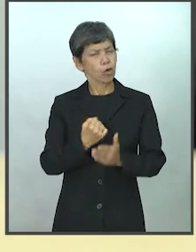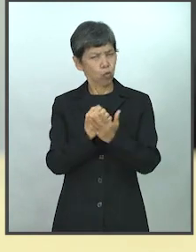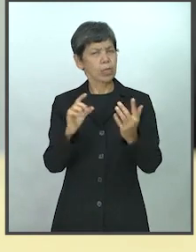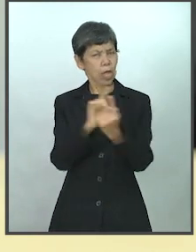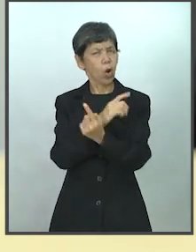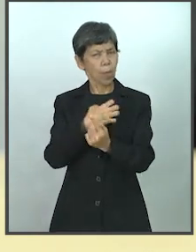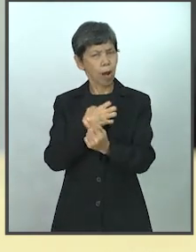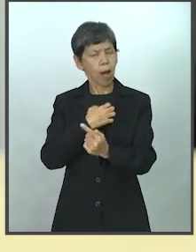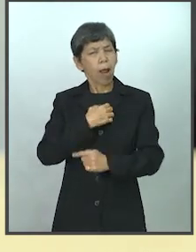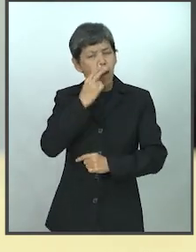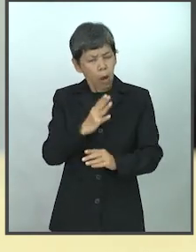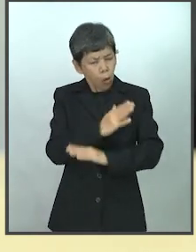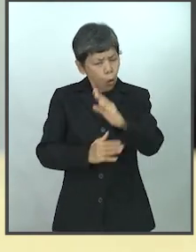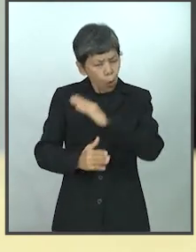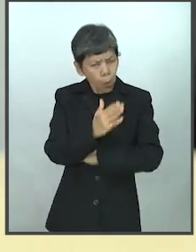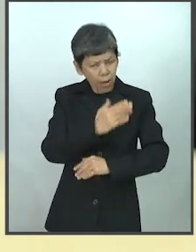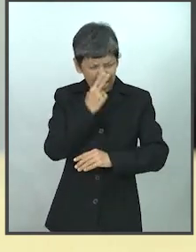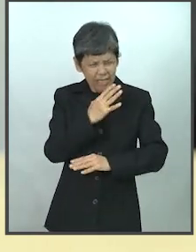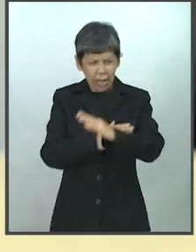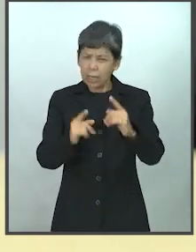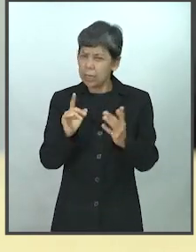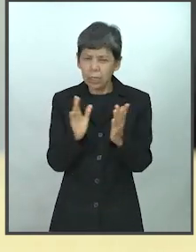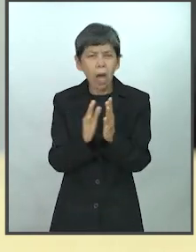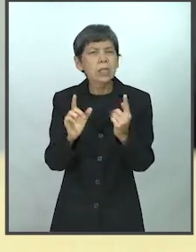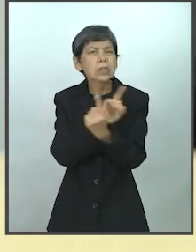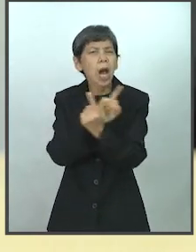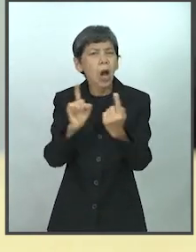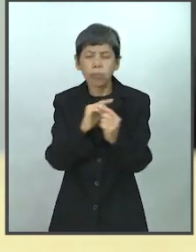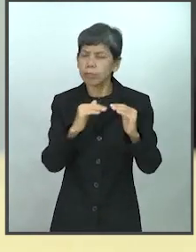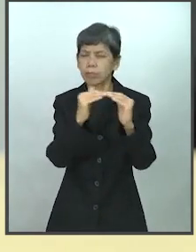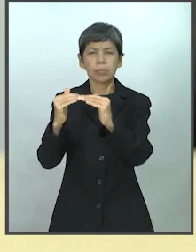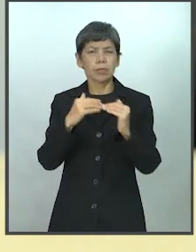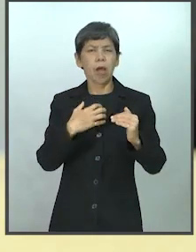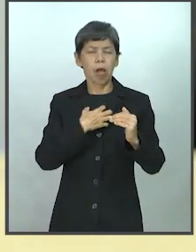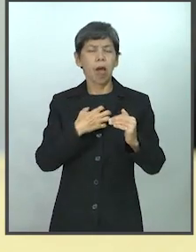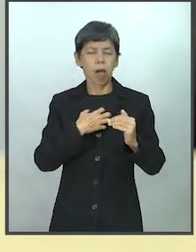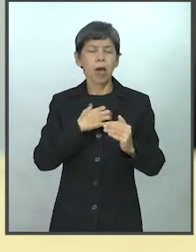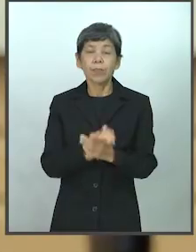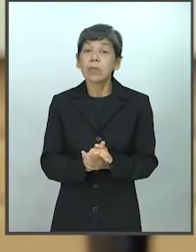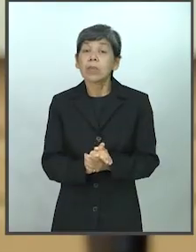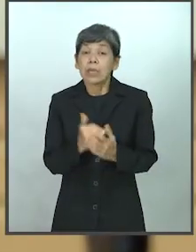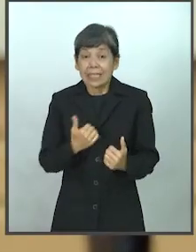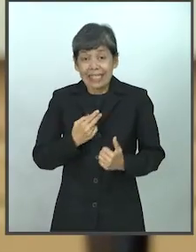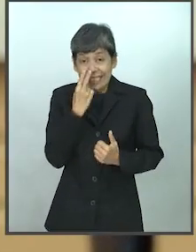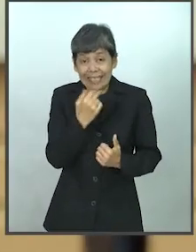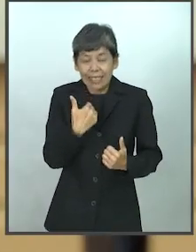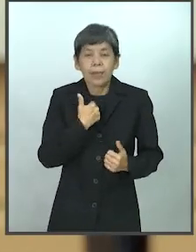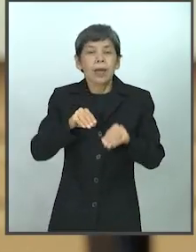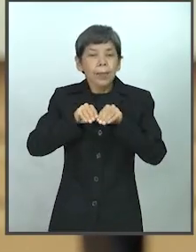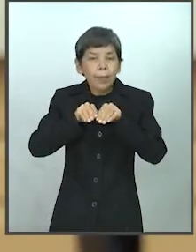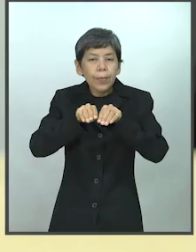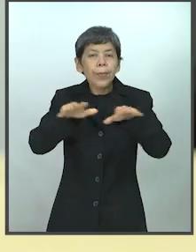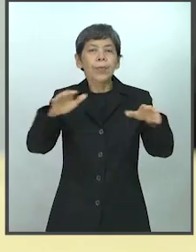คมอยากจะเห็นคนพิการเนี้ยอยู่ในสังคมนะอย่างเท่าเทียมนะครับเพราะฉะนั้นก็เป็นการเผย